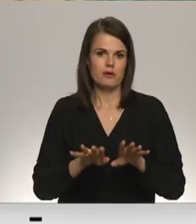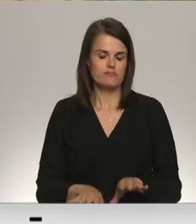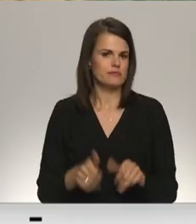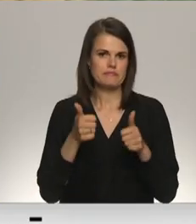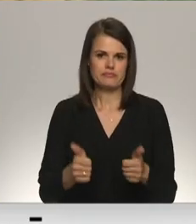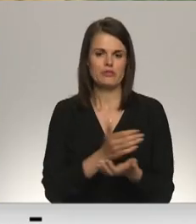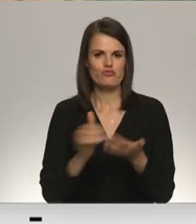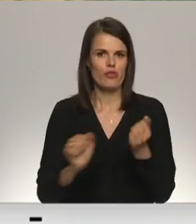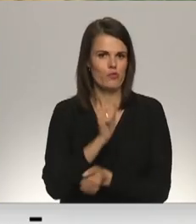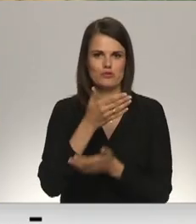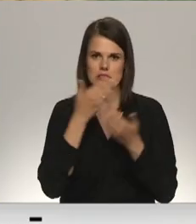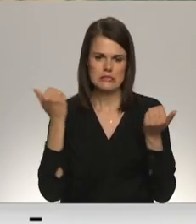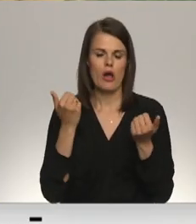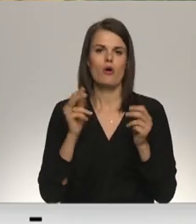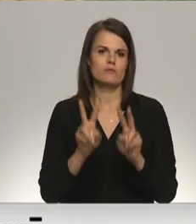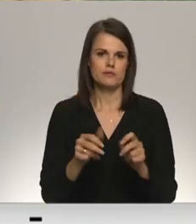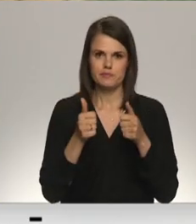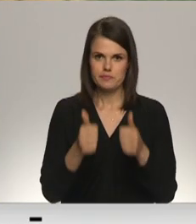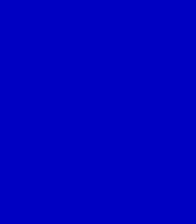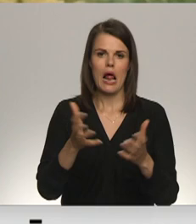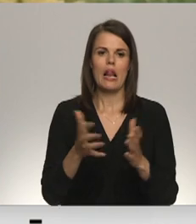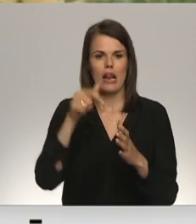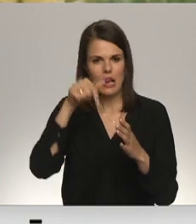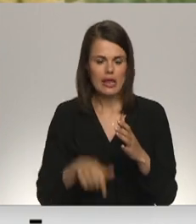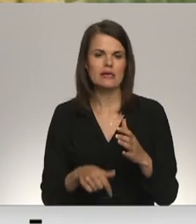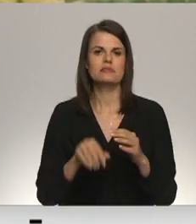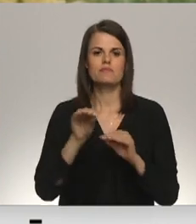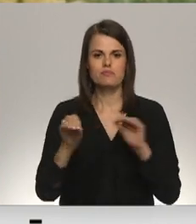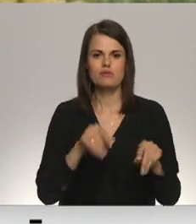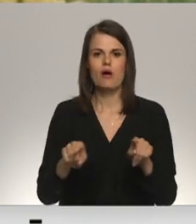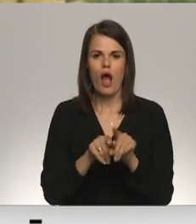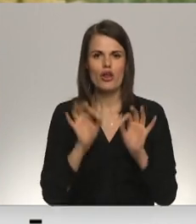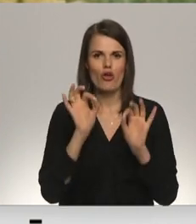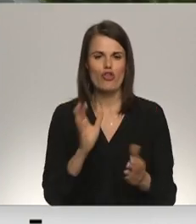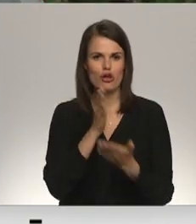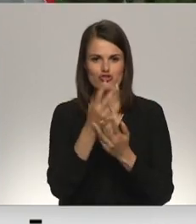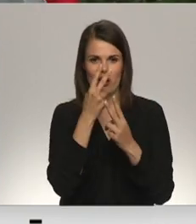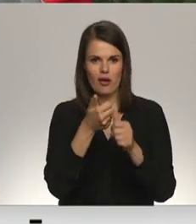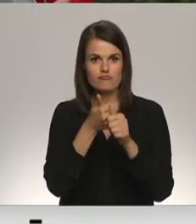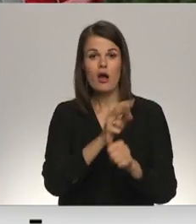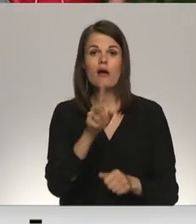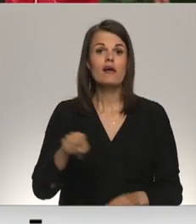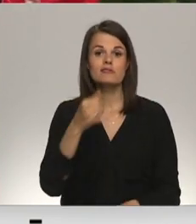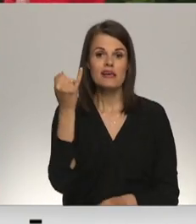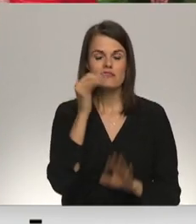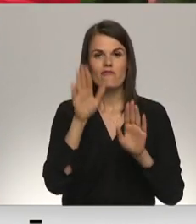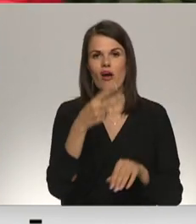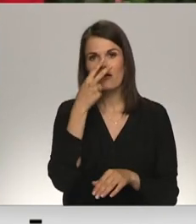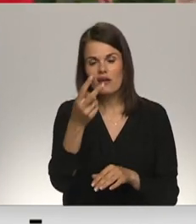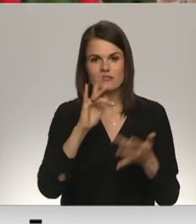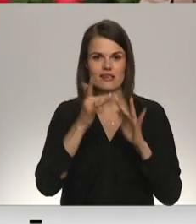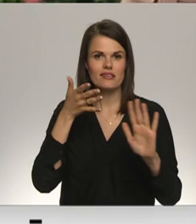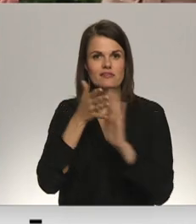kas neizžūst, viss attīstās. Līgzdām Klintainēm Lielvārde izvietots arī tiešraides kameras, un ik viens interesants var sekot līdz